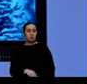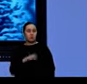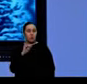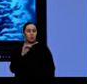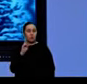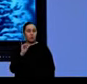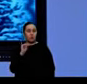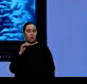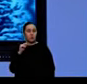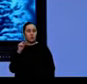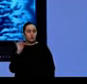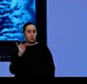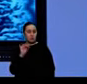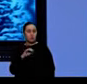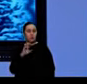o'quvchi,